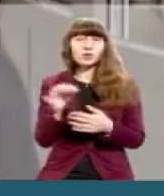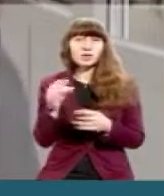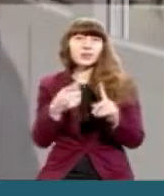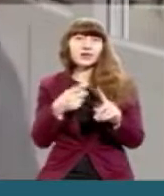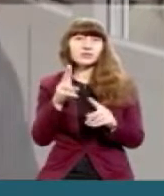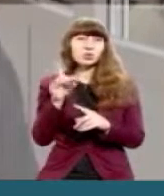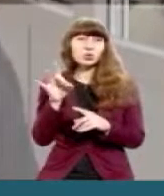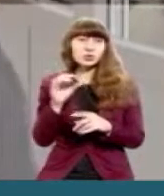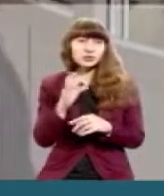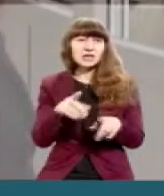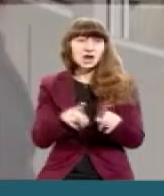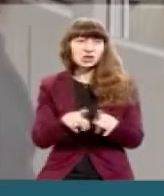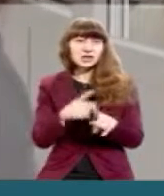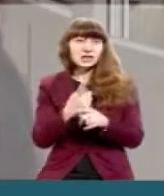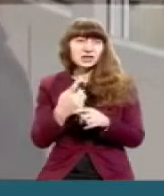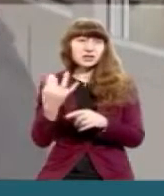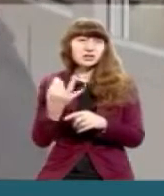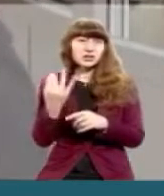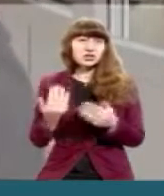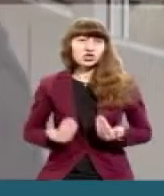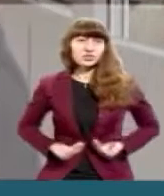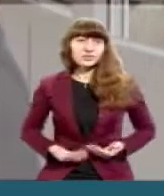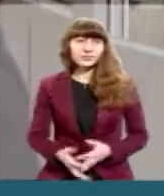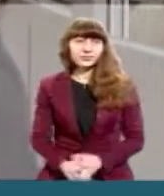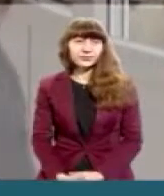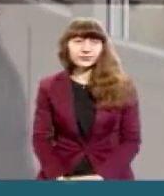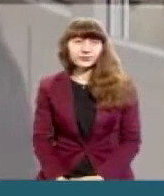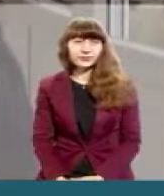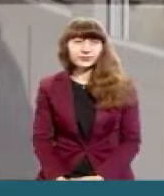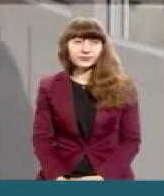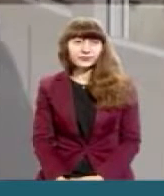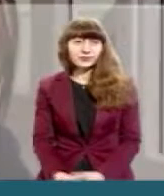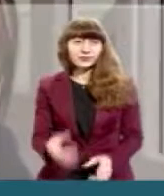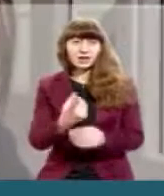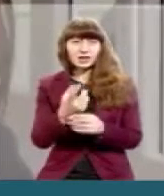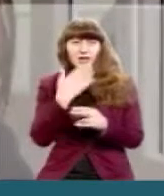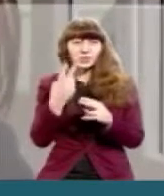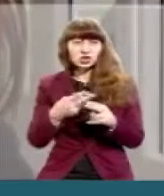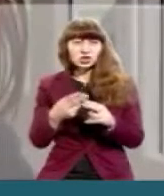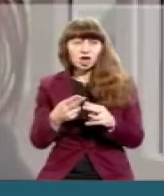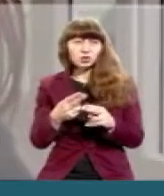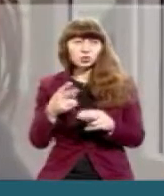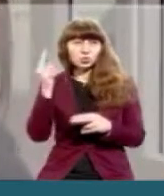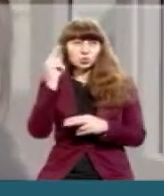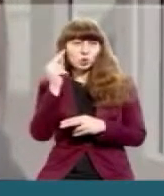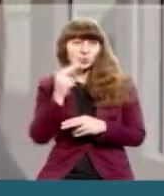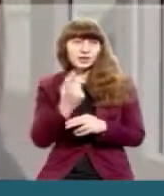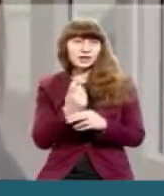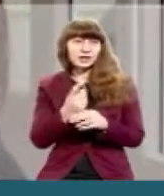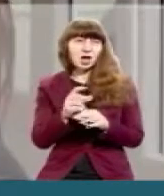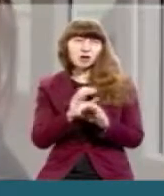активную деятельность, потому что это интересно, это наша жизнь, и это никак не мешает учебе. Волонтеры – это очень круто, это